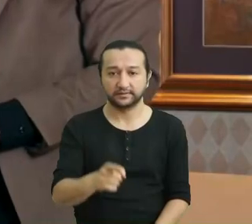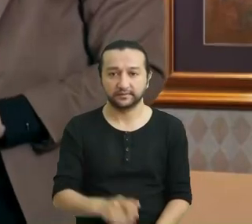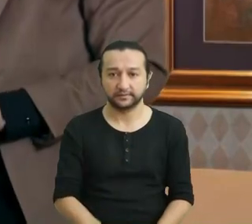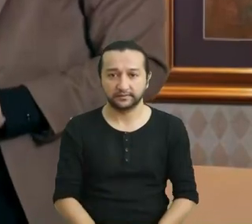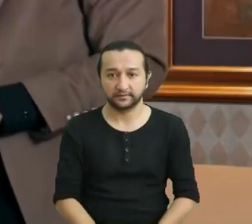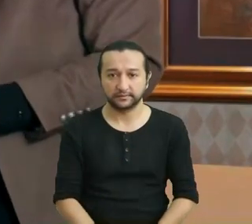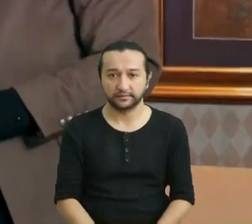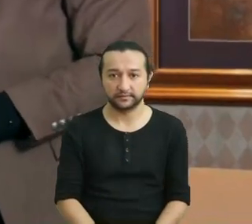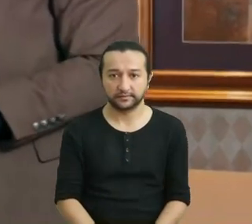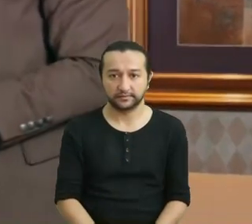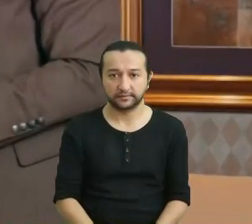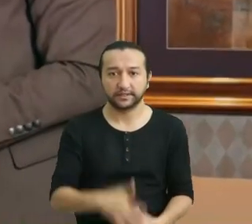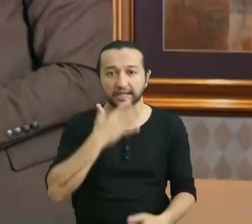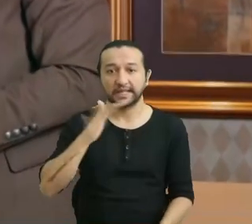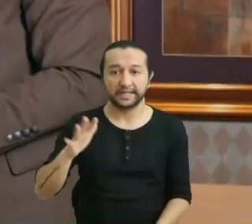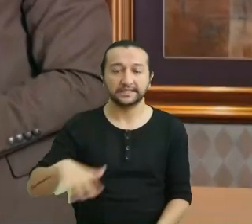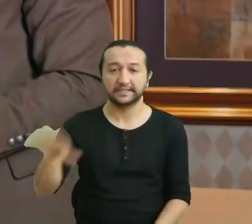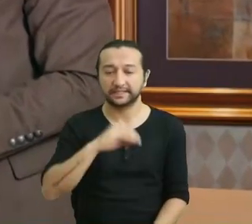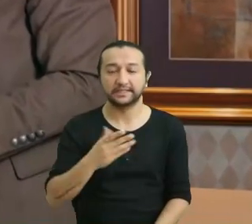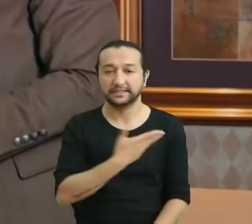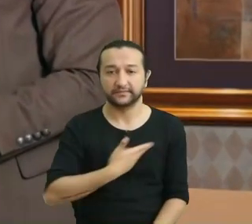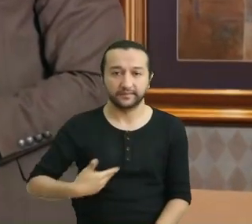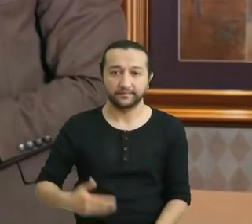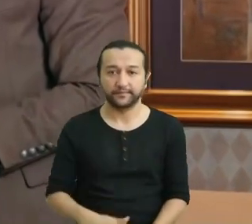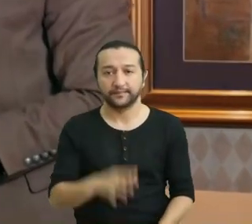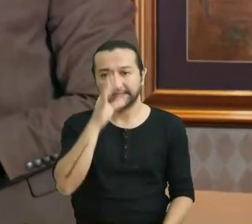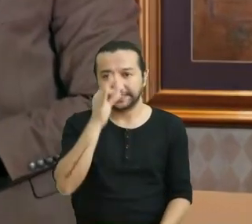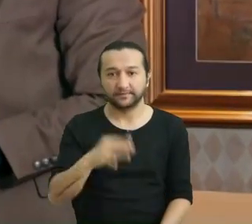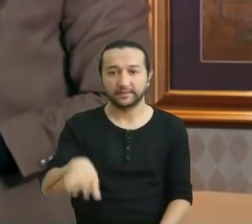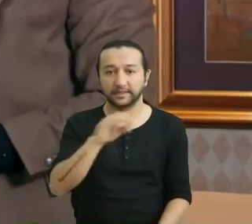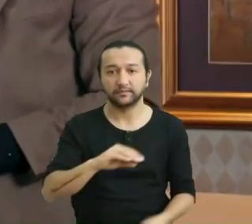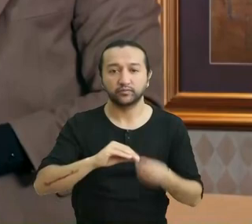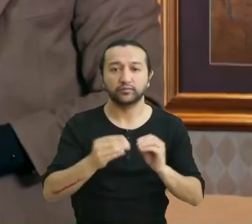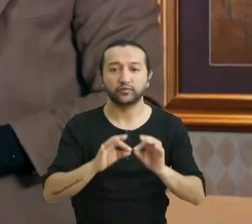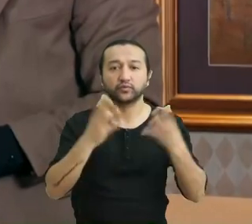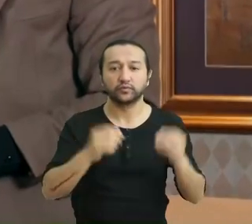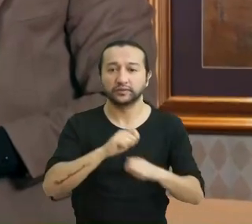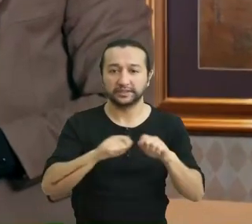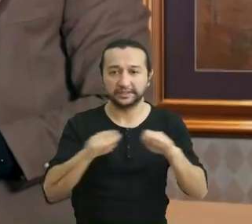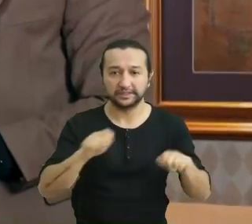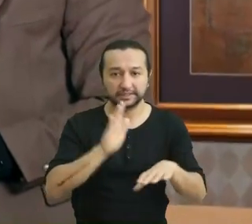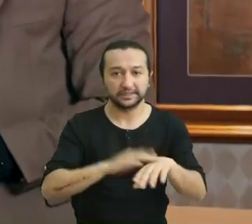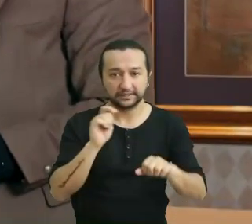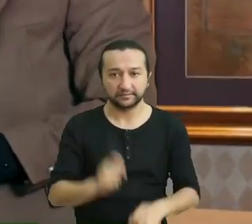da bataryasını takıyor. Denizcileri severim. Kimselerin